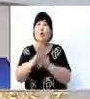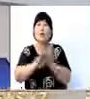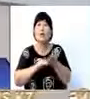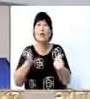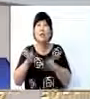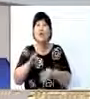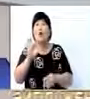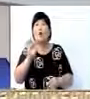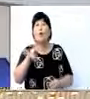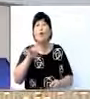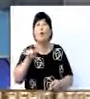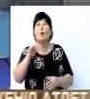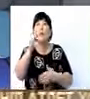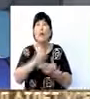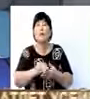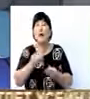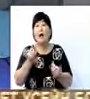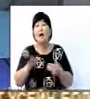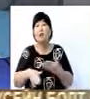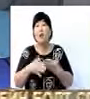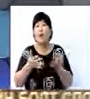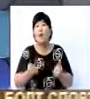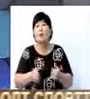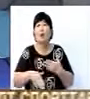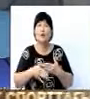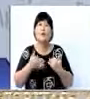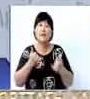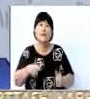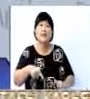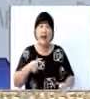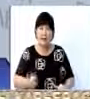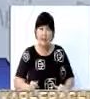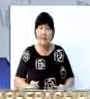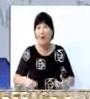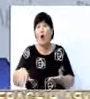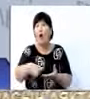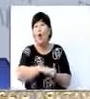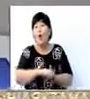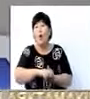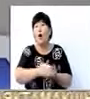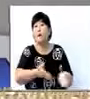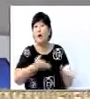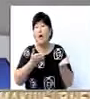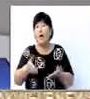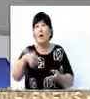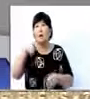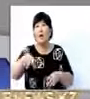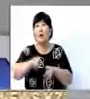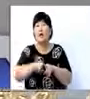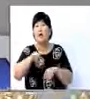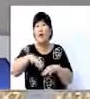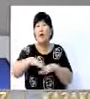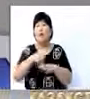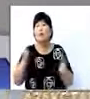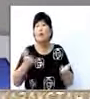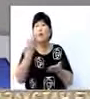қалдырмады. Өрлеу бағдарламасы аясында қаржылай қолдау алуға көмектесетінін айтты. Қоғамдық қабылдау халықтың бір барометрі сияқты. Жүрде көтеріліп